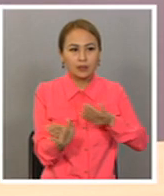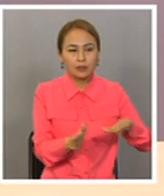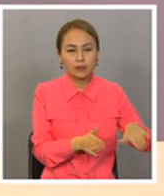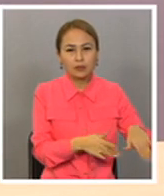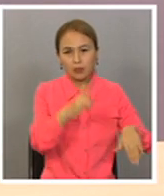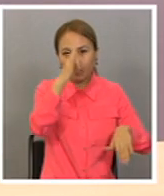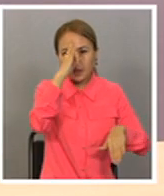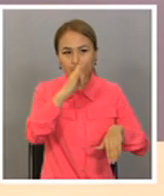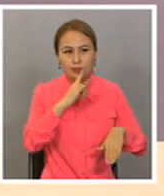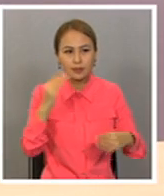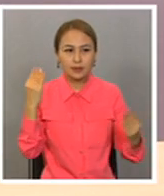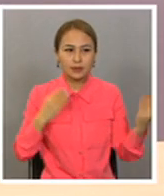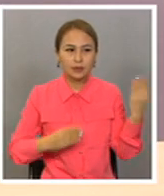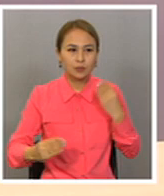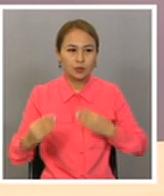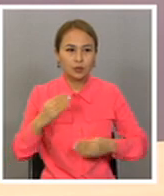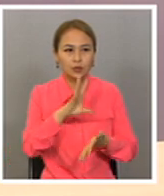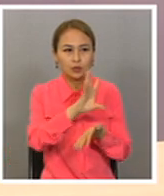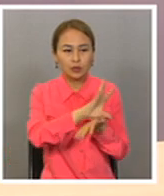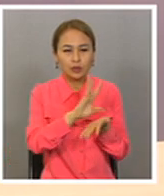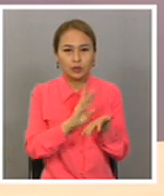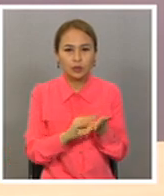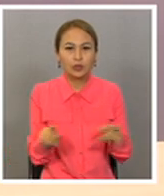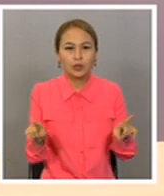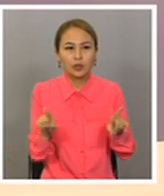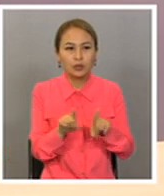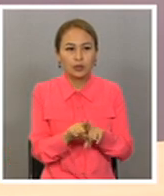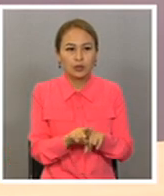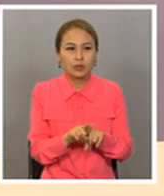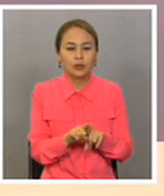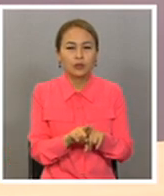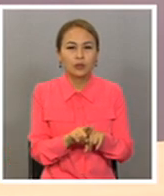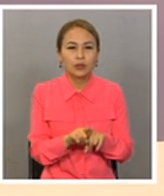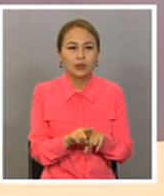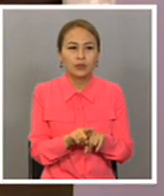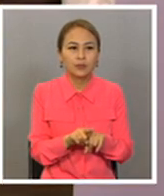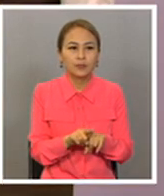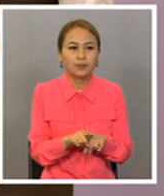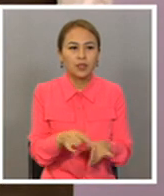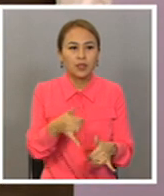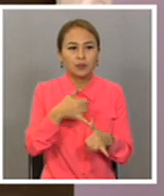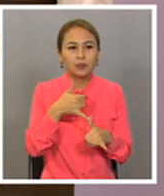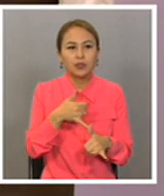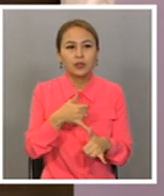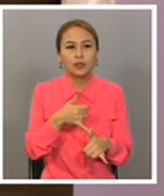Бас киімі кейінгі қазақ киімі үлгілеріне ұқсас.